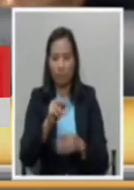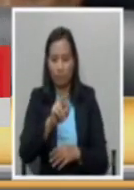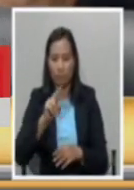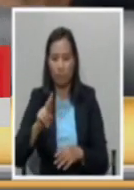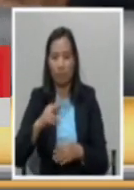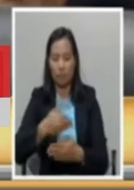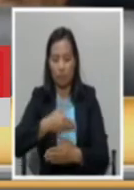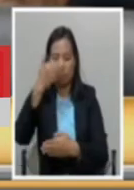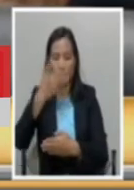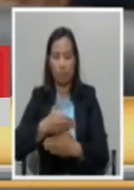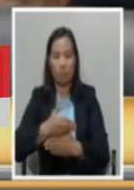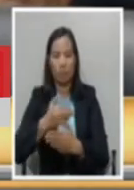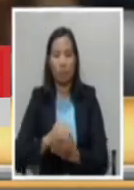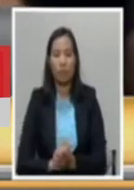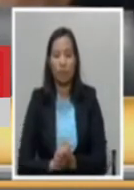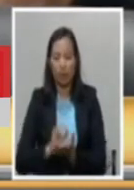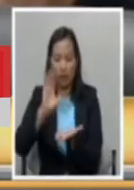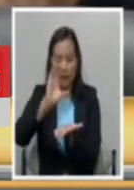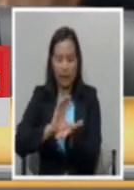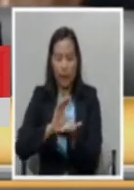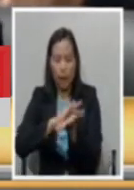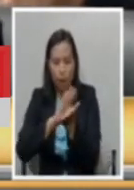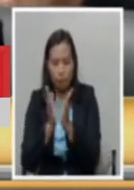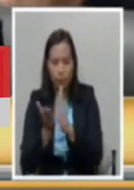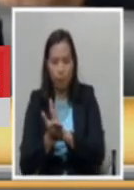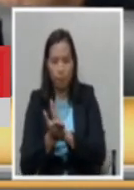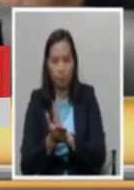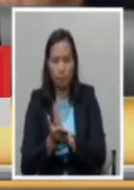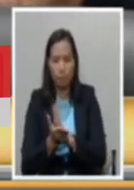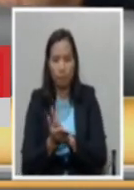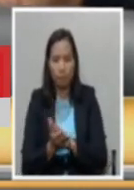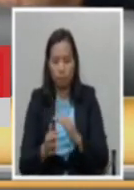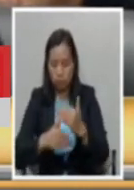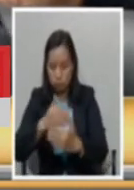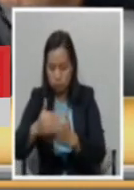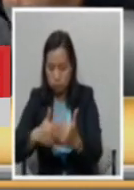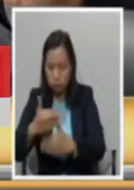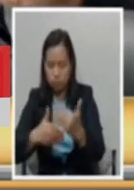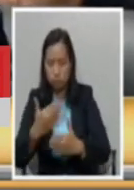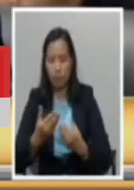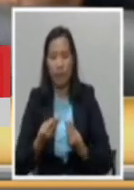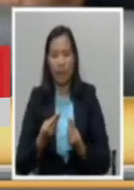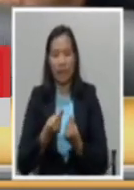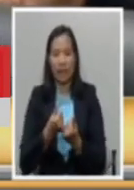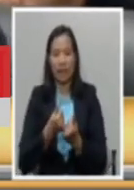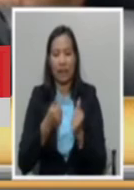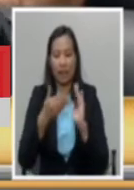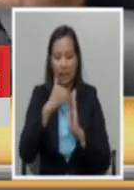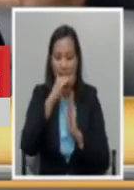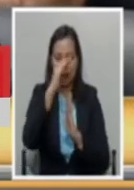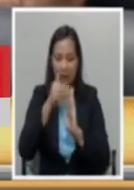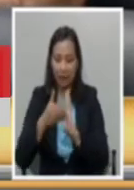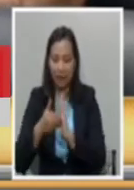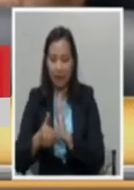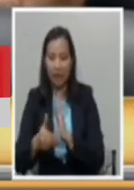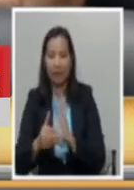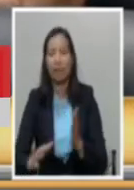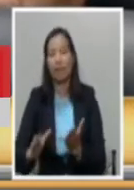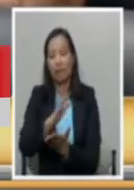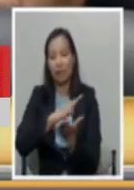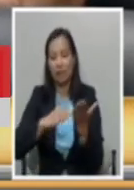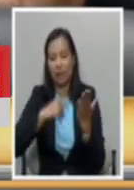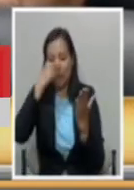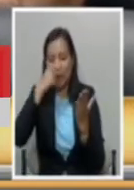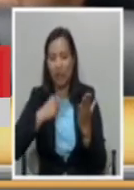ทานตั้งกองทุนปรับเปลี่ยนหน้าดินทำให้ผืนดินในภาคอีสานผืนดินในภาคเหนือผืนดินในประเทศ